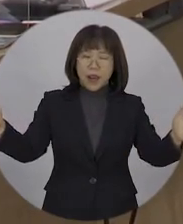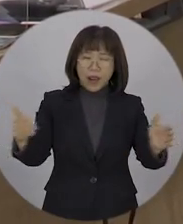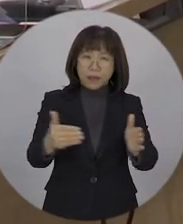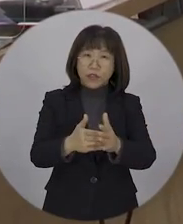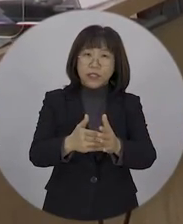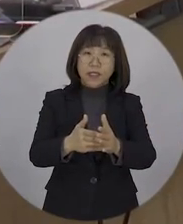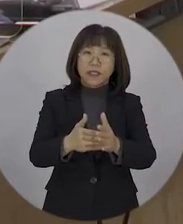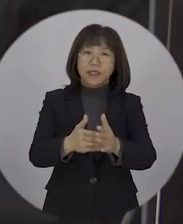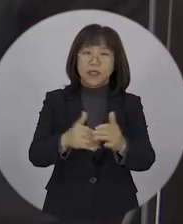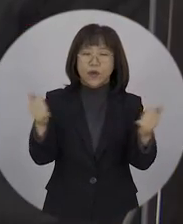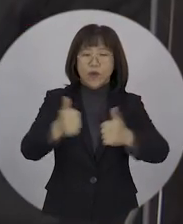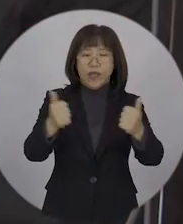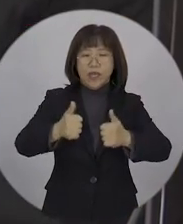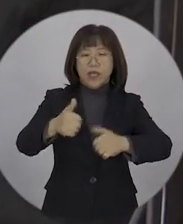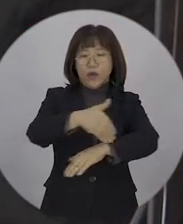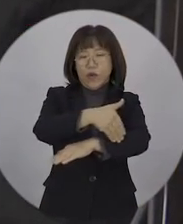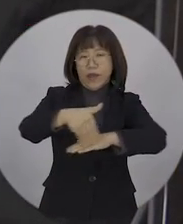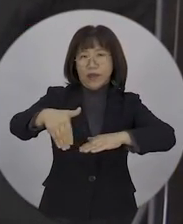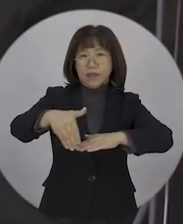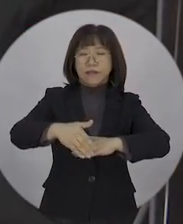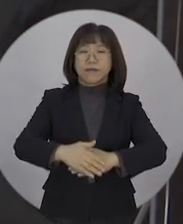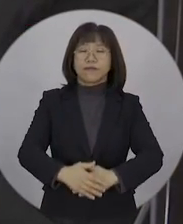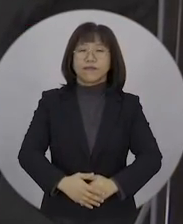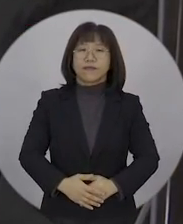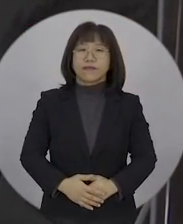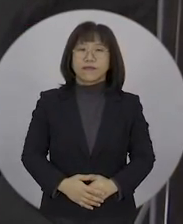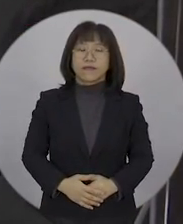성과 공유 해 가 개최될 예정입니다